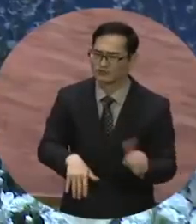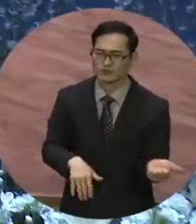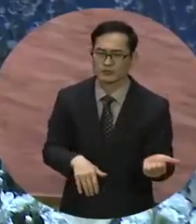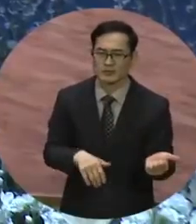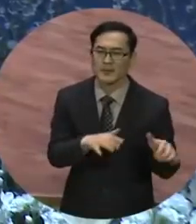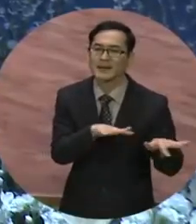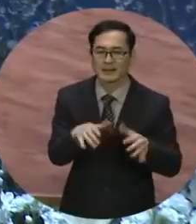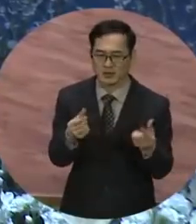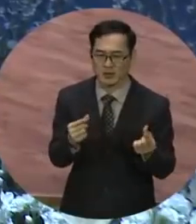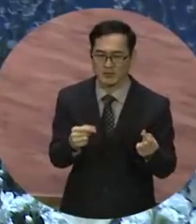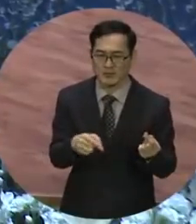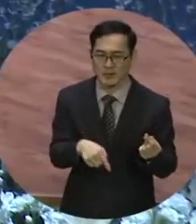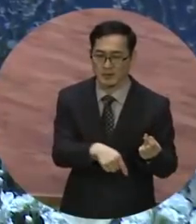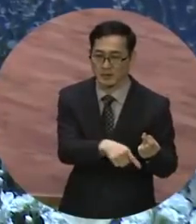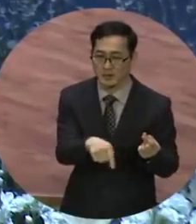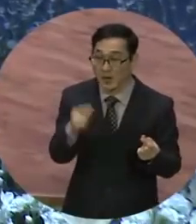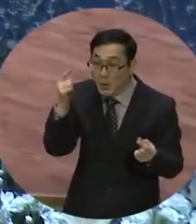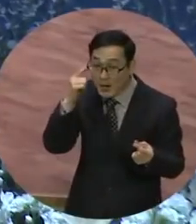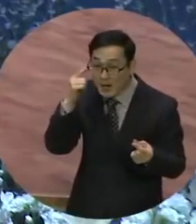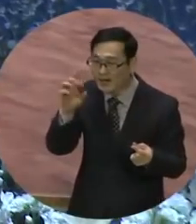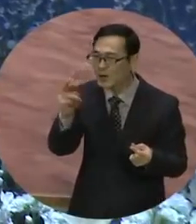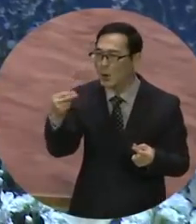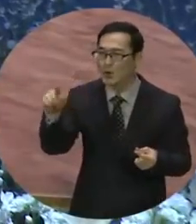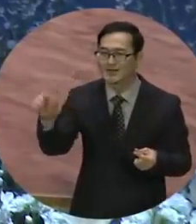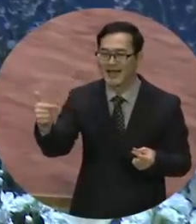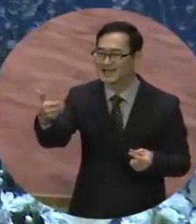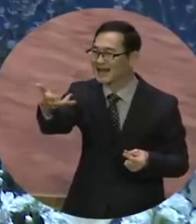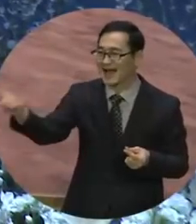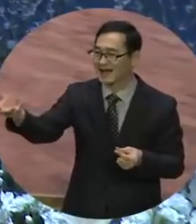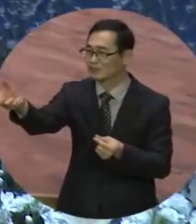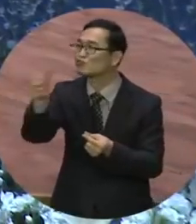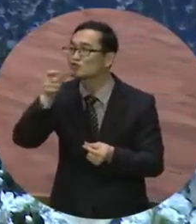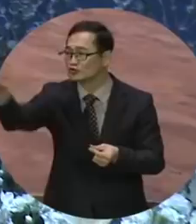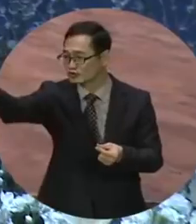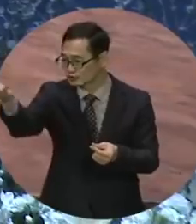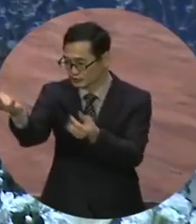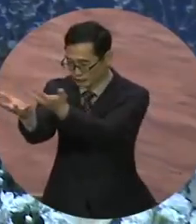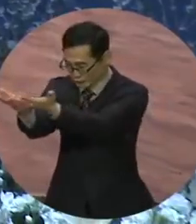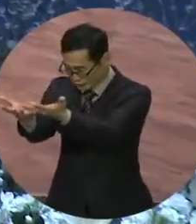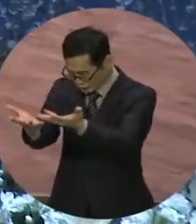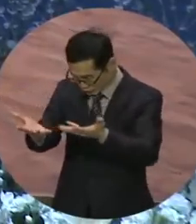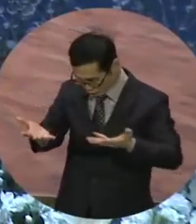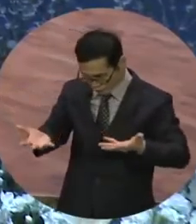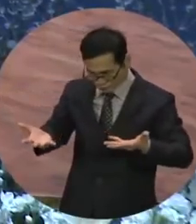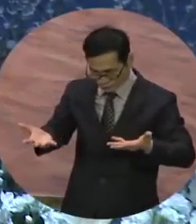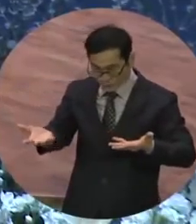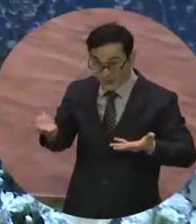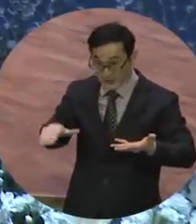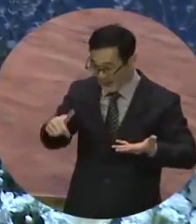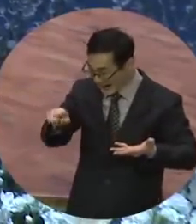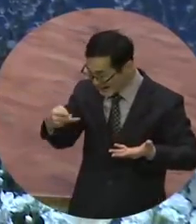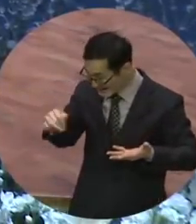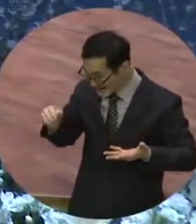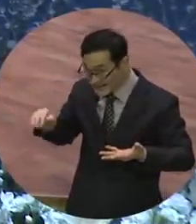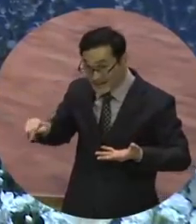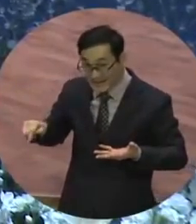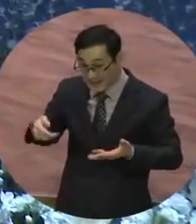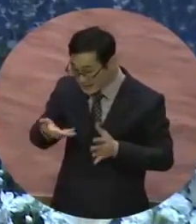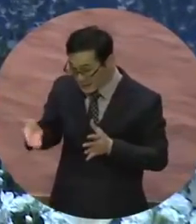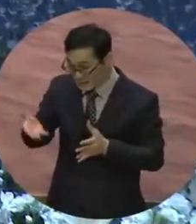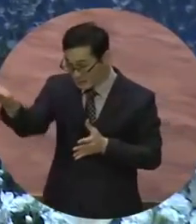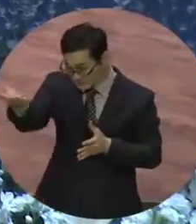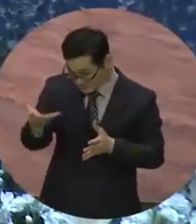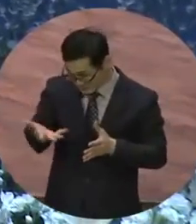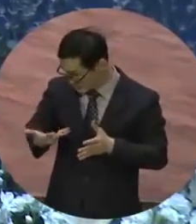똑같은 이 요단강 물을 받지만은 갈릴리 이 바다는 물을 받는 대로 통과시키요.